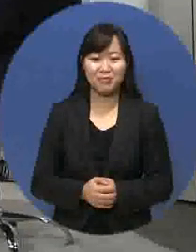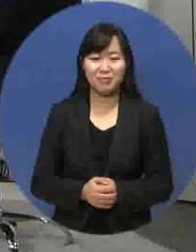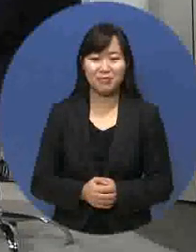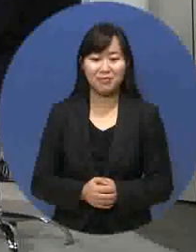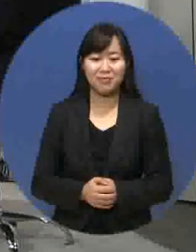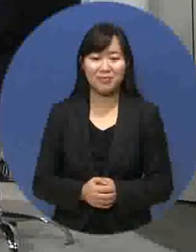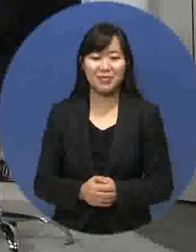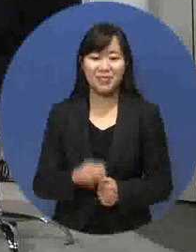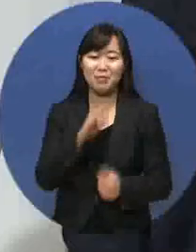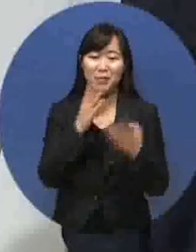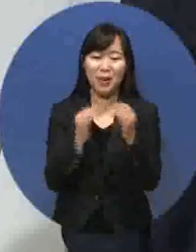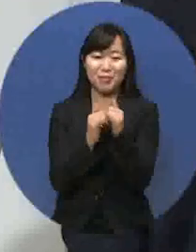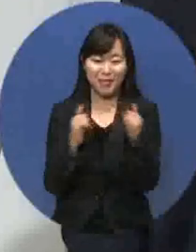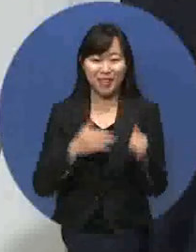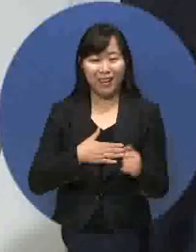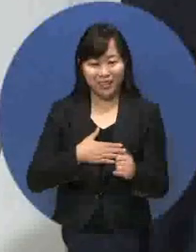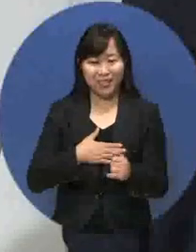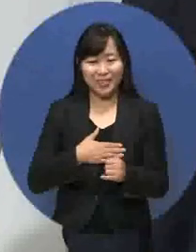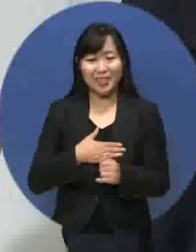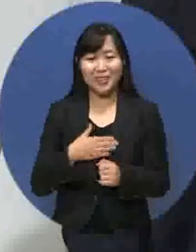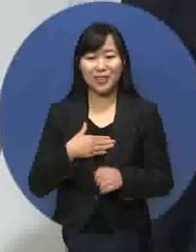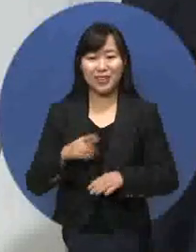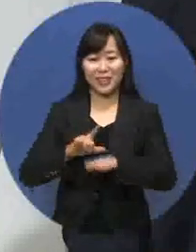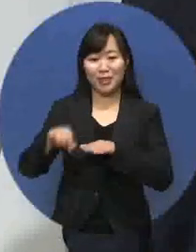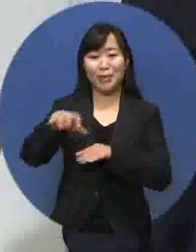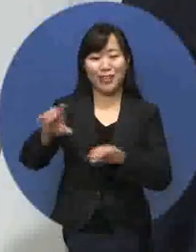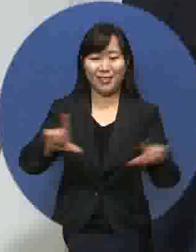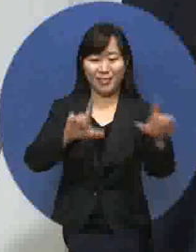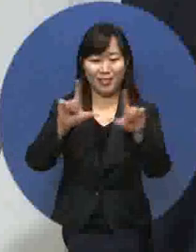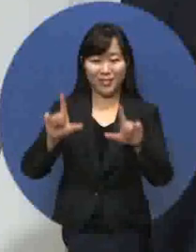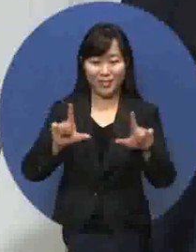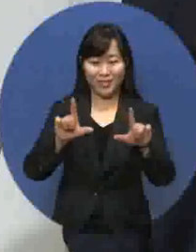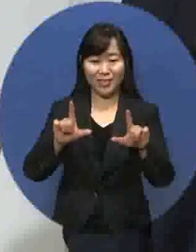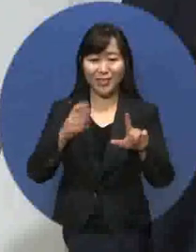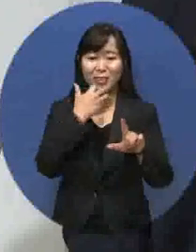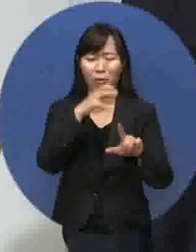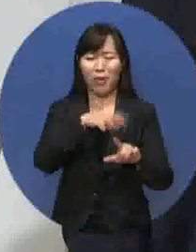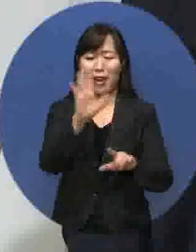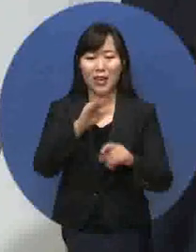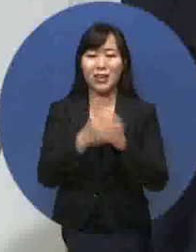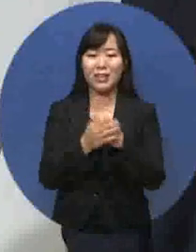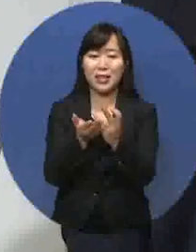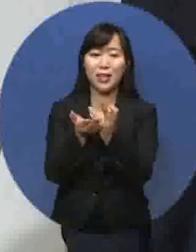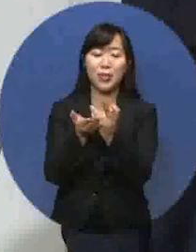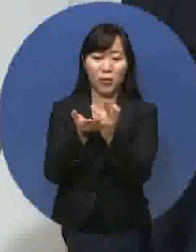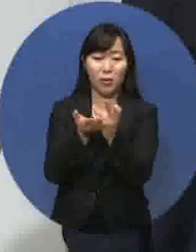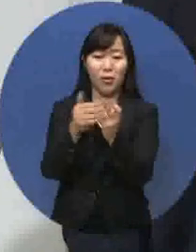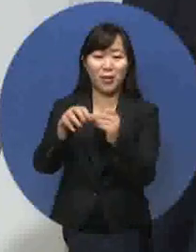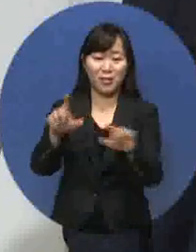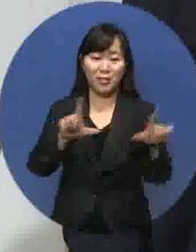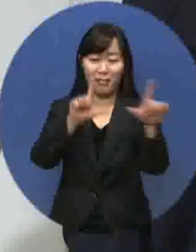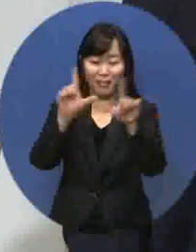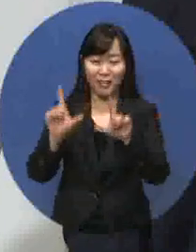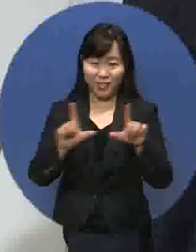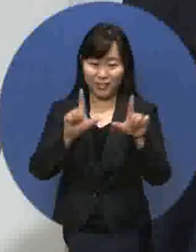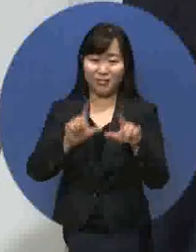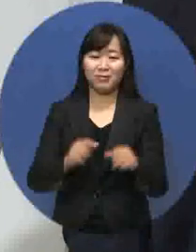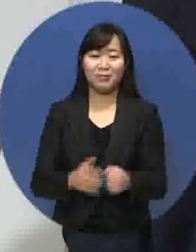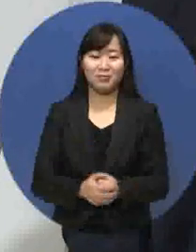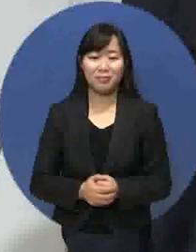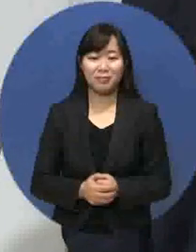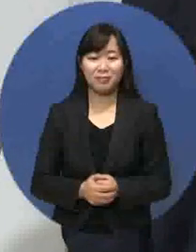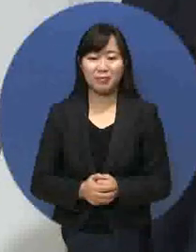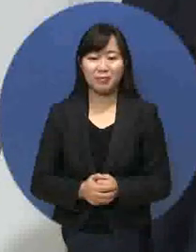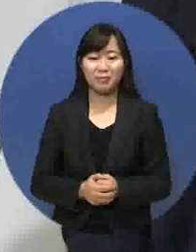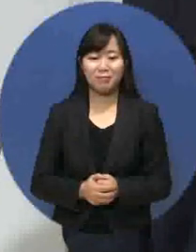뭐 많은 분들이 아시다시피 저는 이제 좀 지방에 살거든요. 서울에 안 살고 이제 제주도라는 이제 섬에 사는데요.